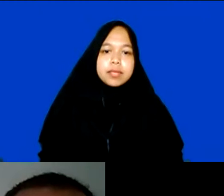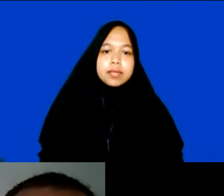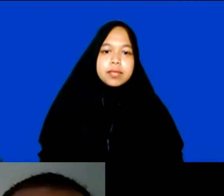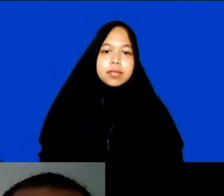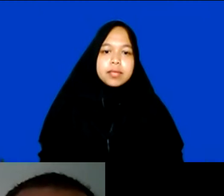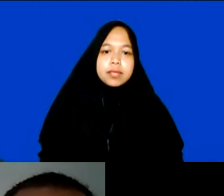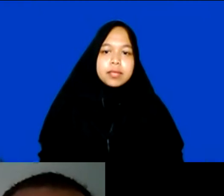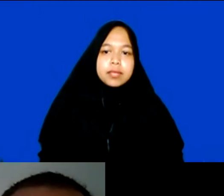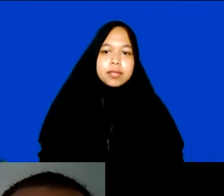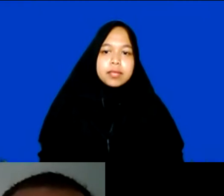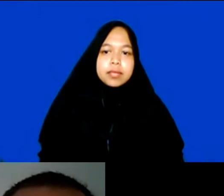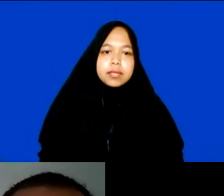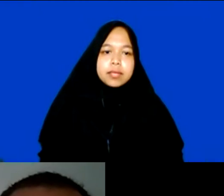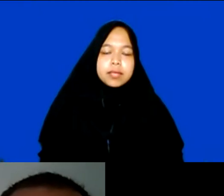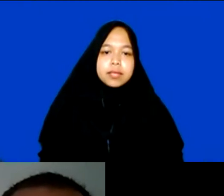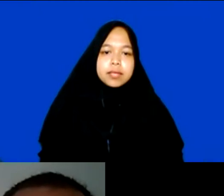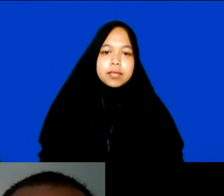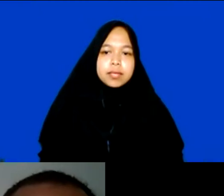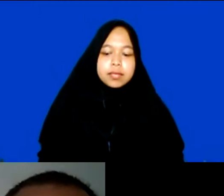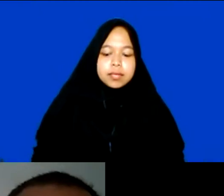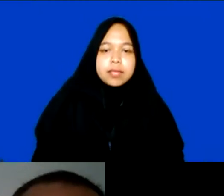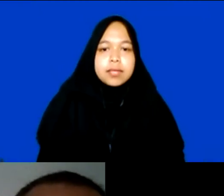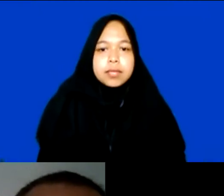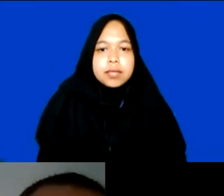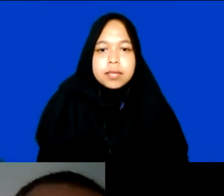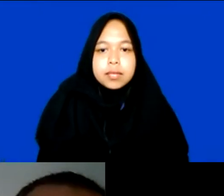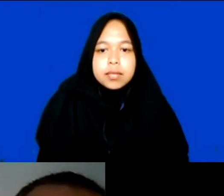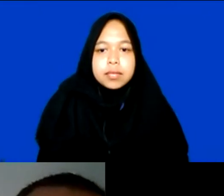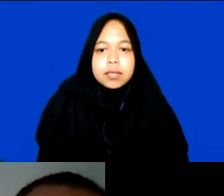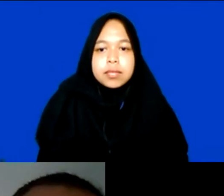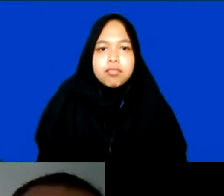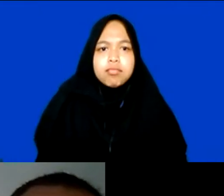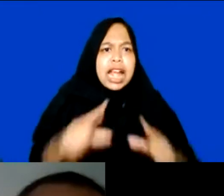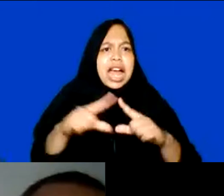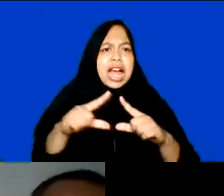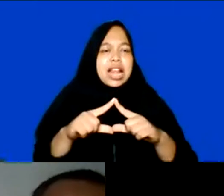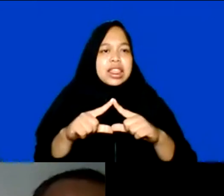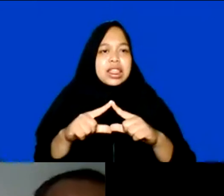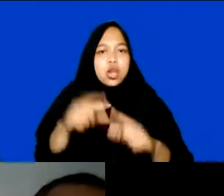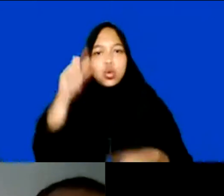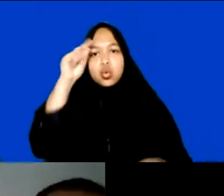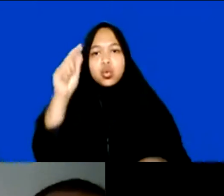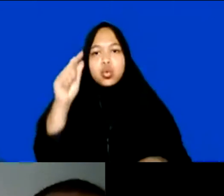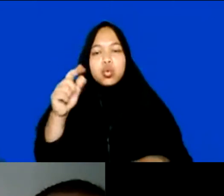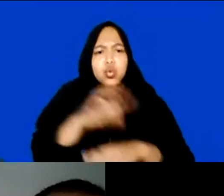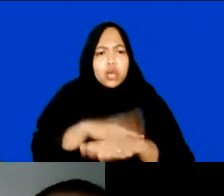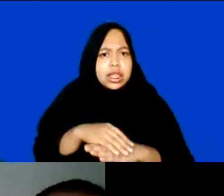Kadang-kadang okay. Perca-perca nanti anak-anak mula pulang Pak. Mungkin alatnya itu ada khusus nggak Pak dijualnya Pak? Mungkin itu ya Pak. Ya.